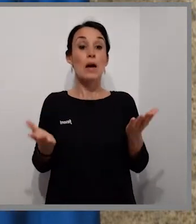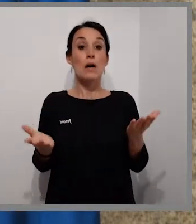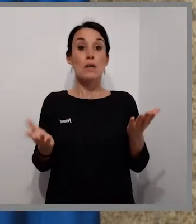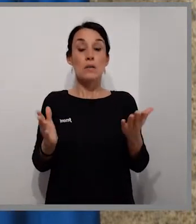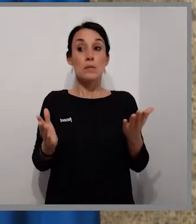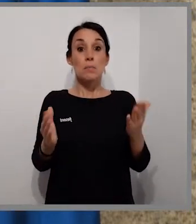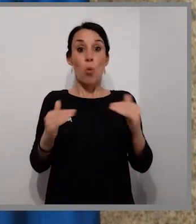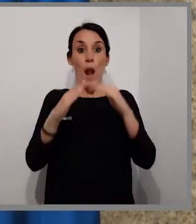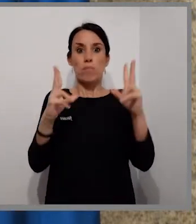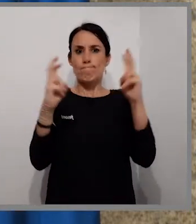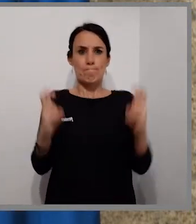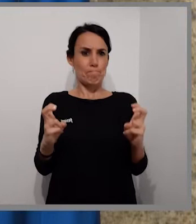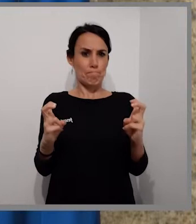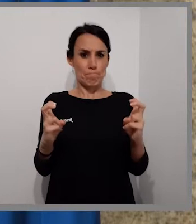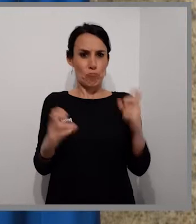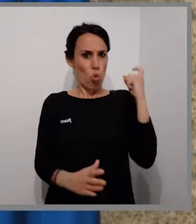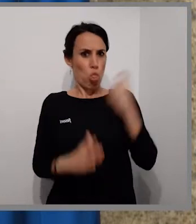acabarem en este confinament